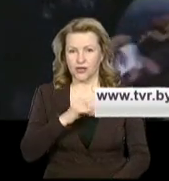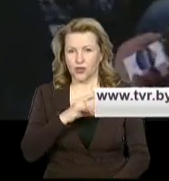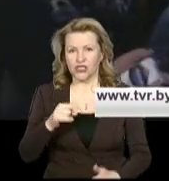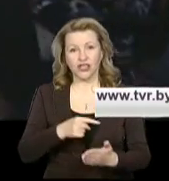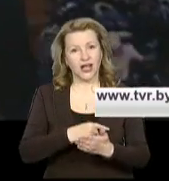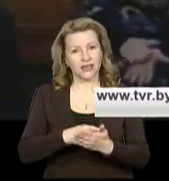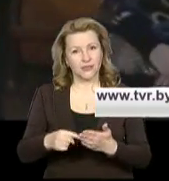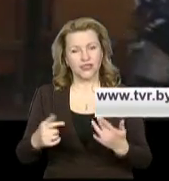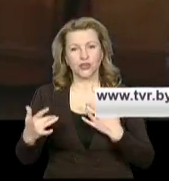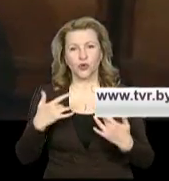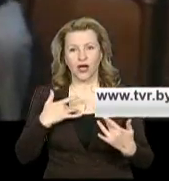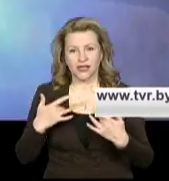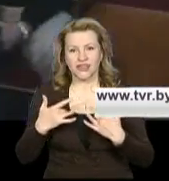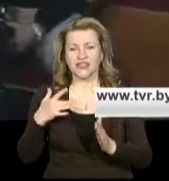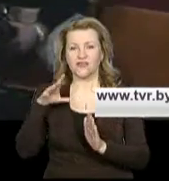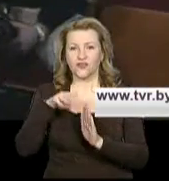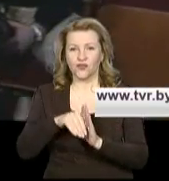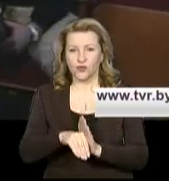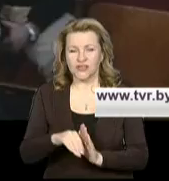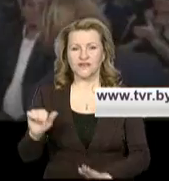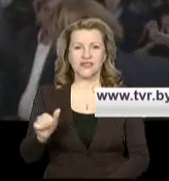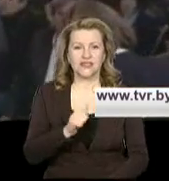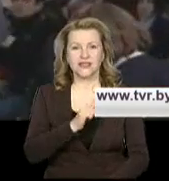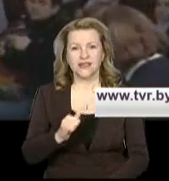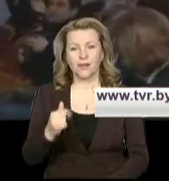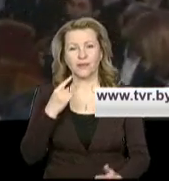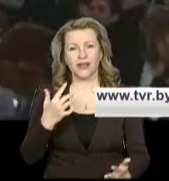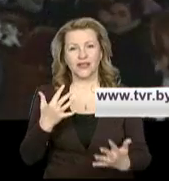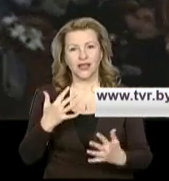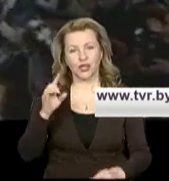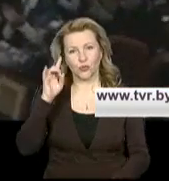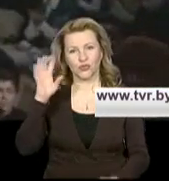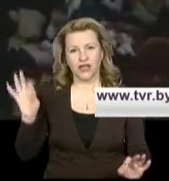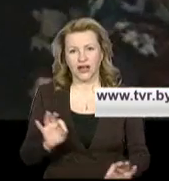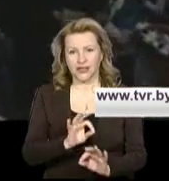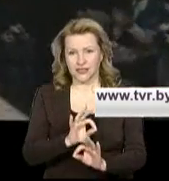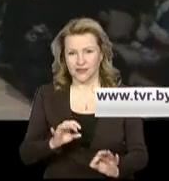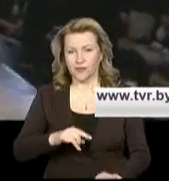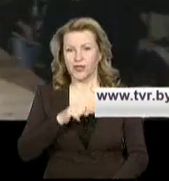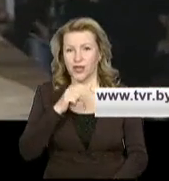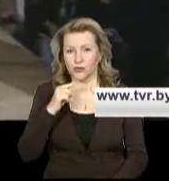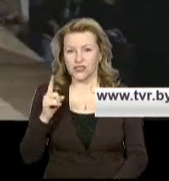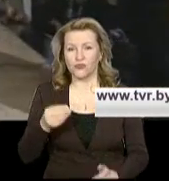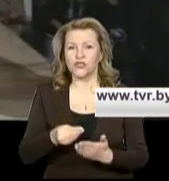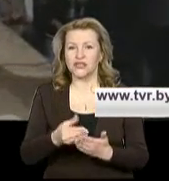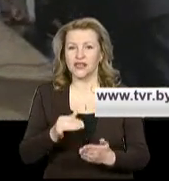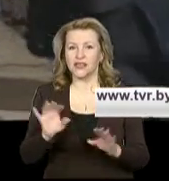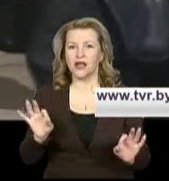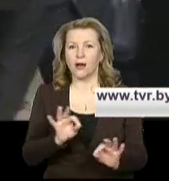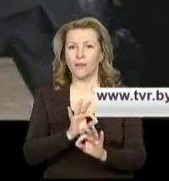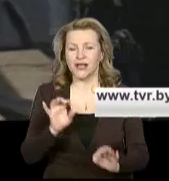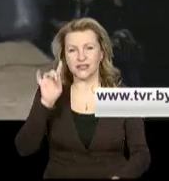что артист по праву входит в число самых ярких музыкальных деятелей искусства современности. В Беларуси Башмета ценят еще и как